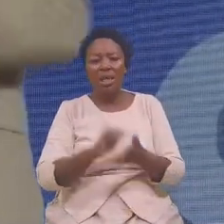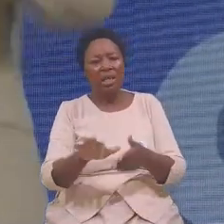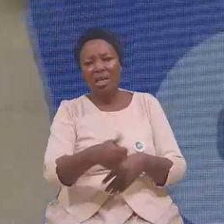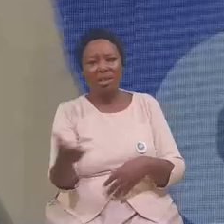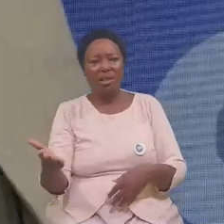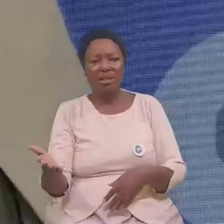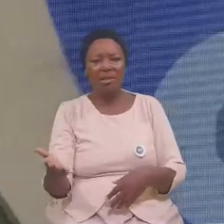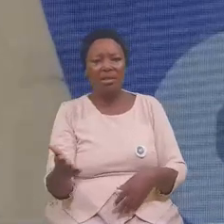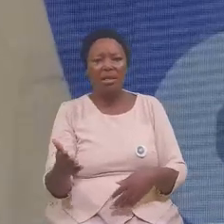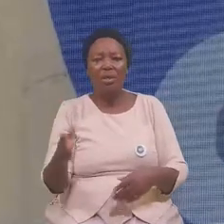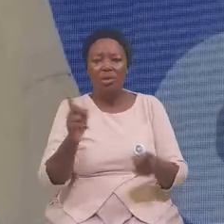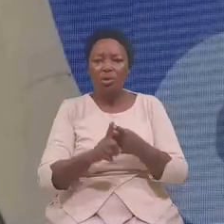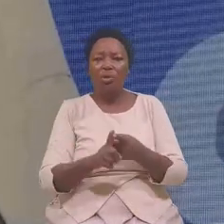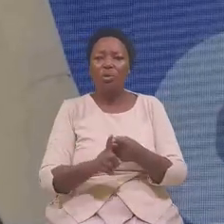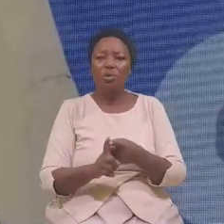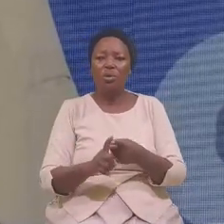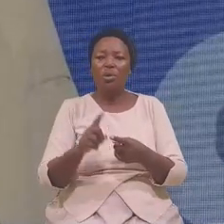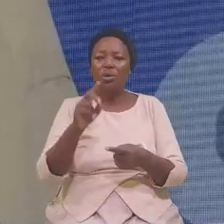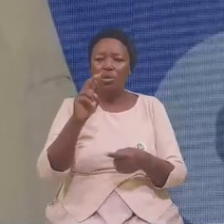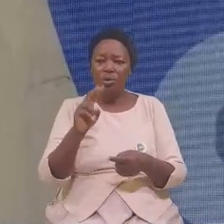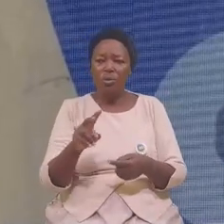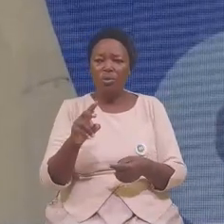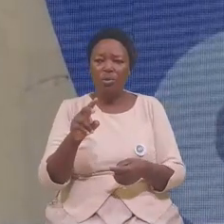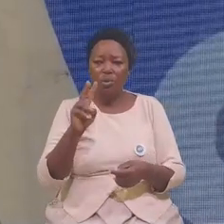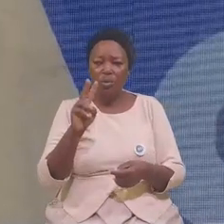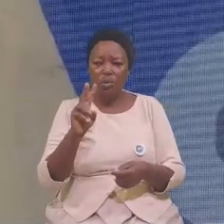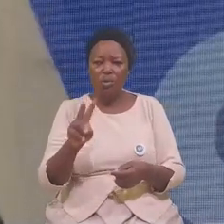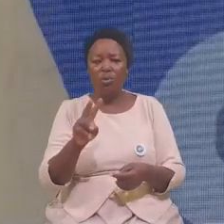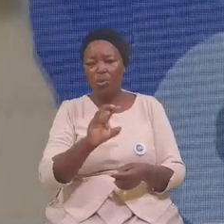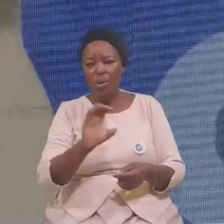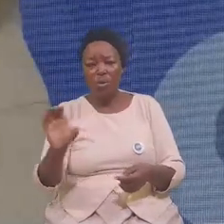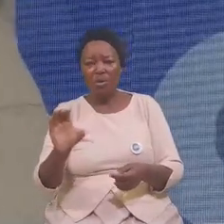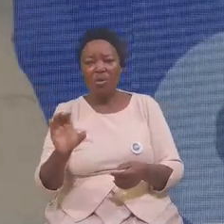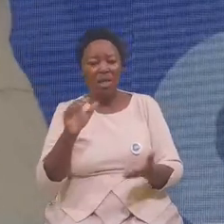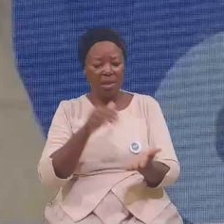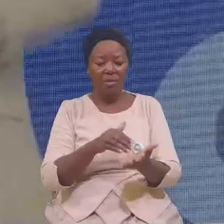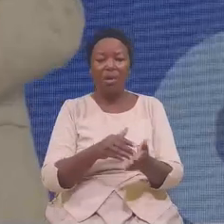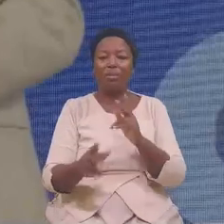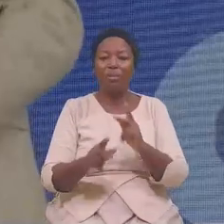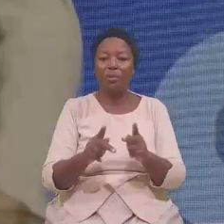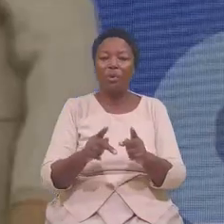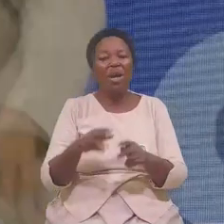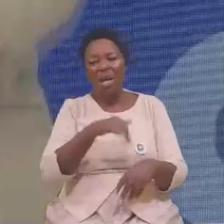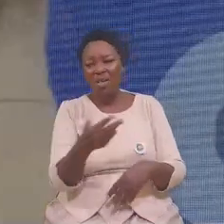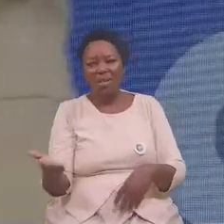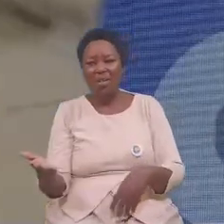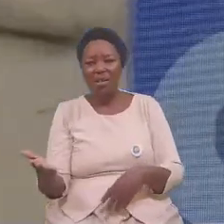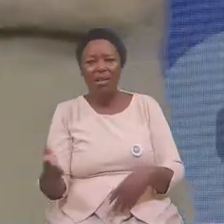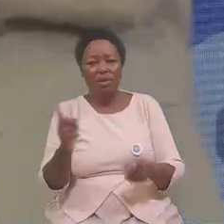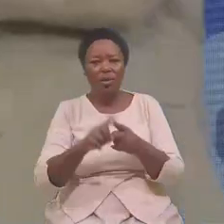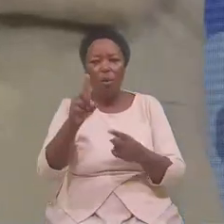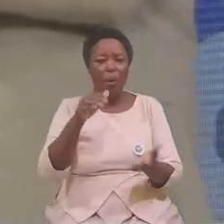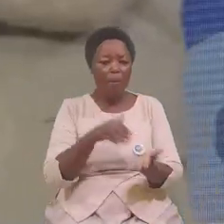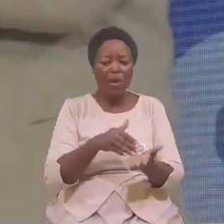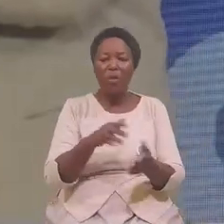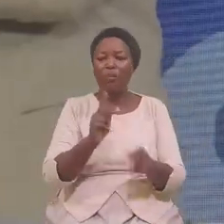pour 2000 à 250 000 personnes, tout ce que à 1 million de personnes,